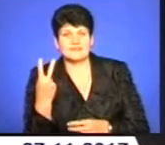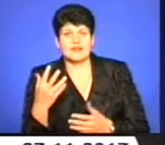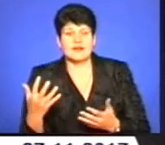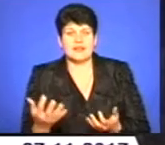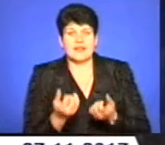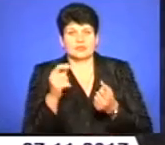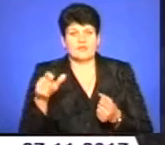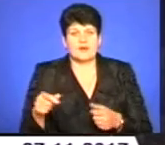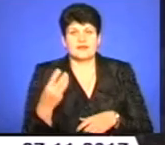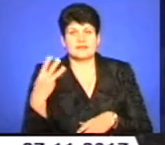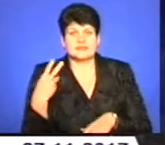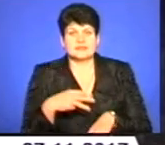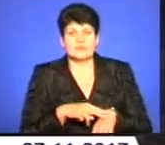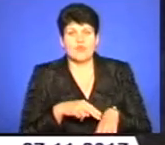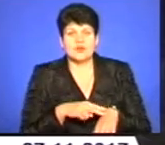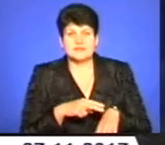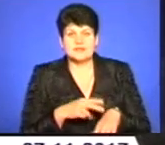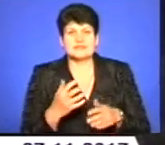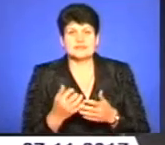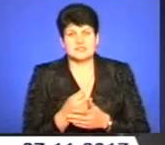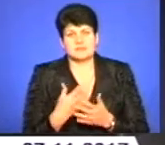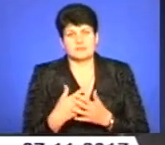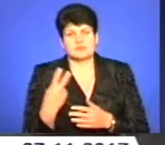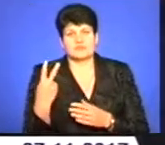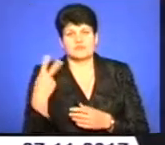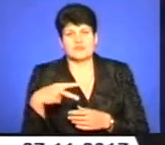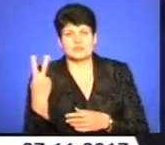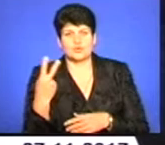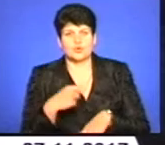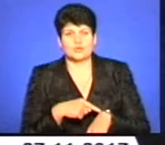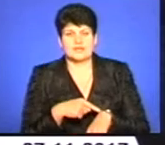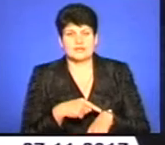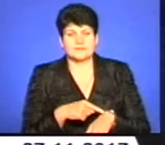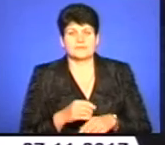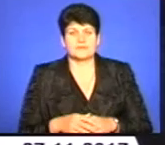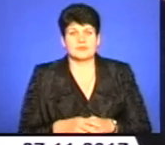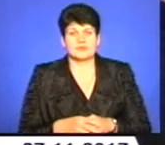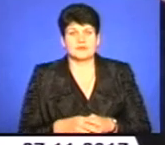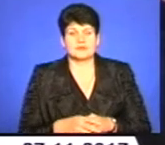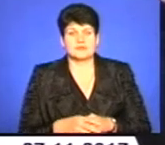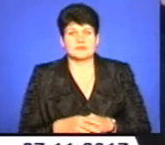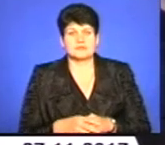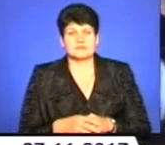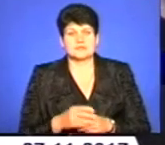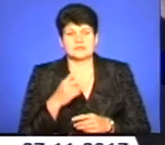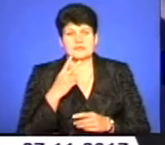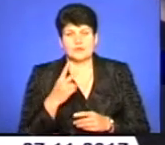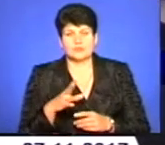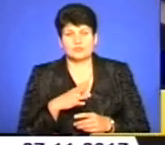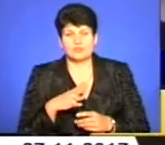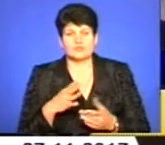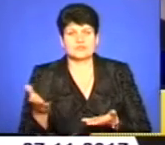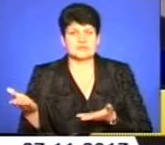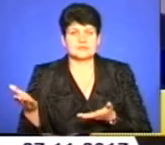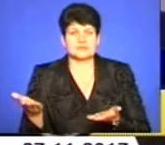30 поліцейських. Знайшли дідуся близько 22-ї години. За сигналом збір аварія був піднятий особовий